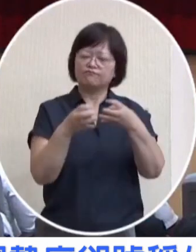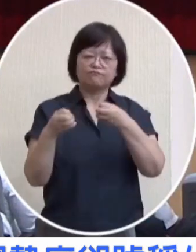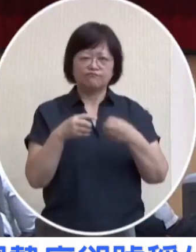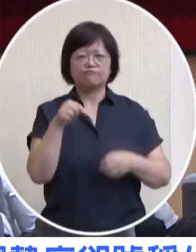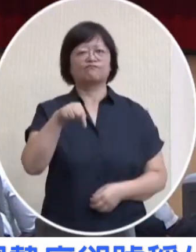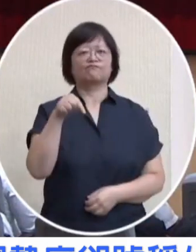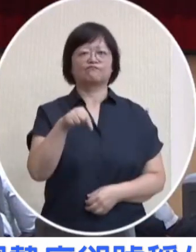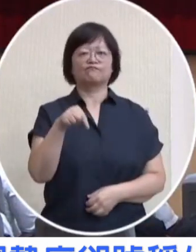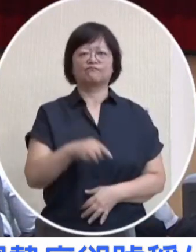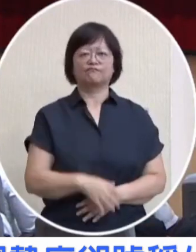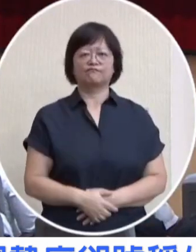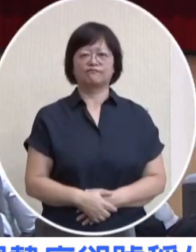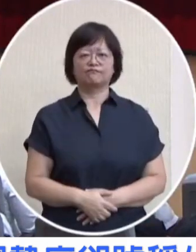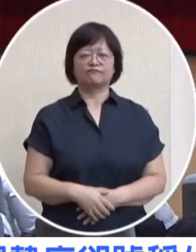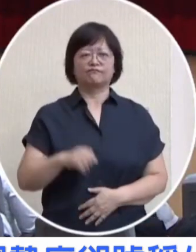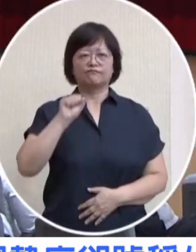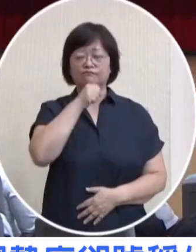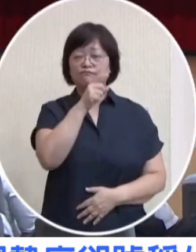台湾需要